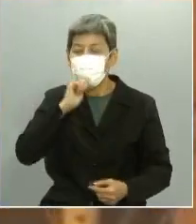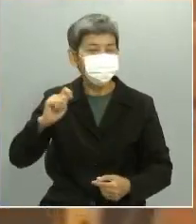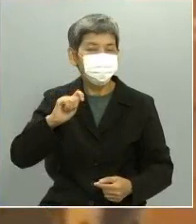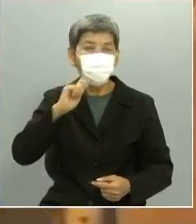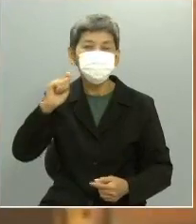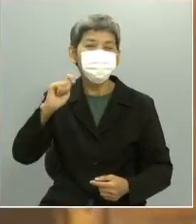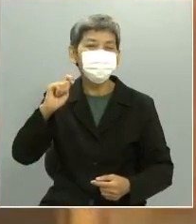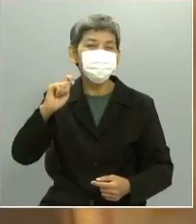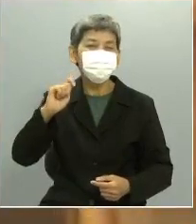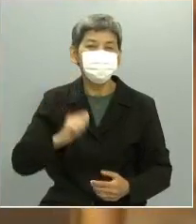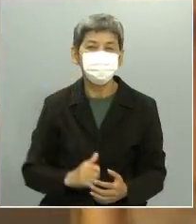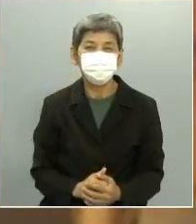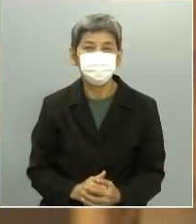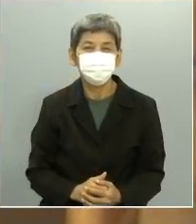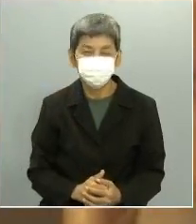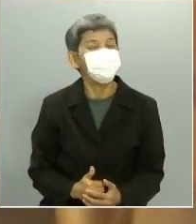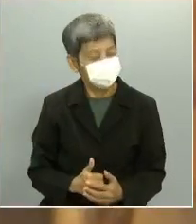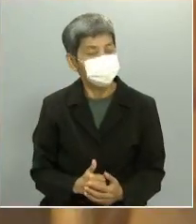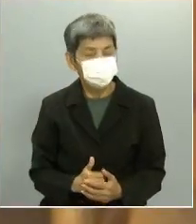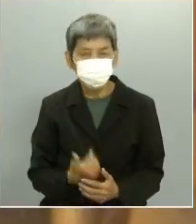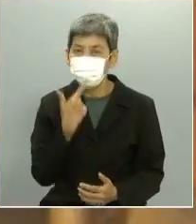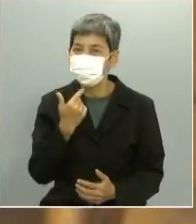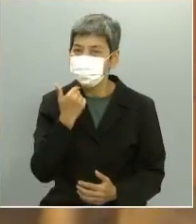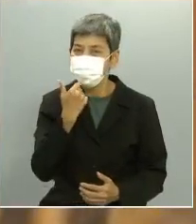ไม่ได ้อร่อย